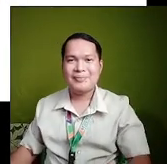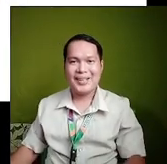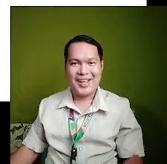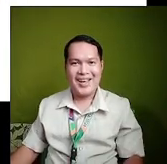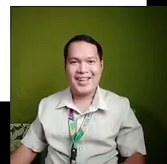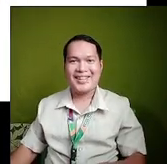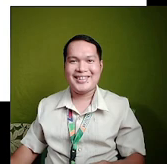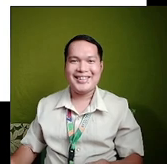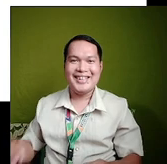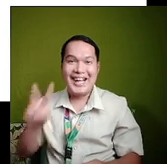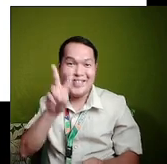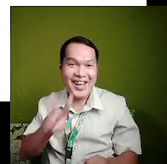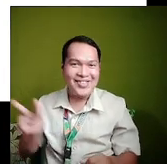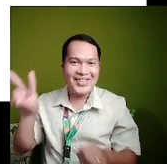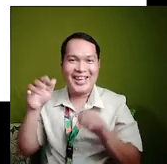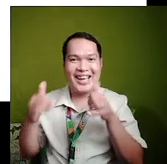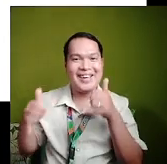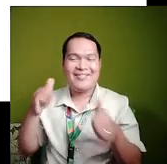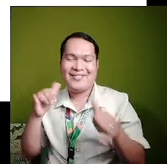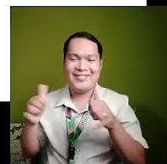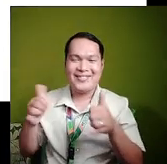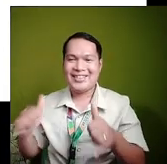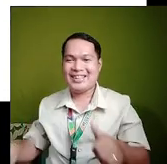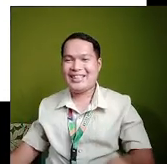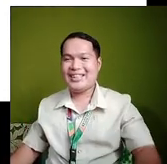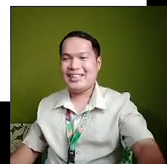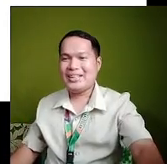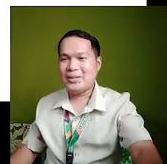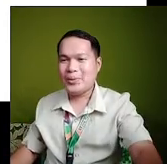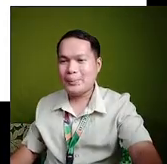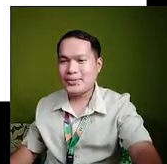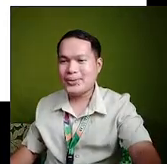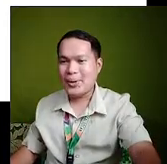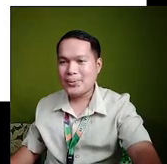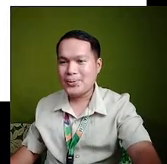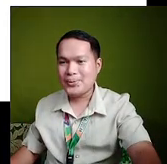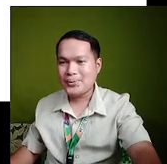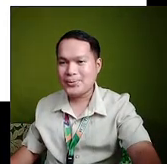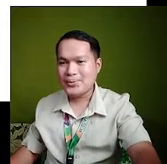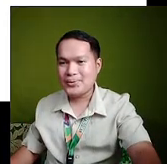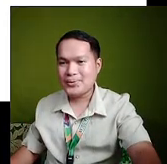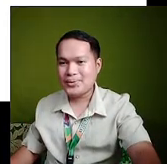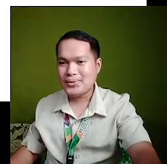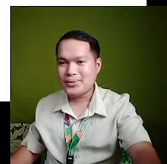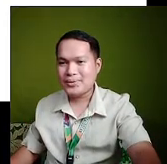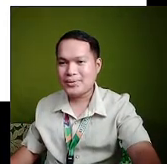Ayan, Adventure Game. We have Sudoku.